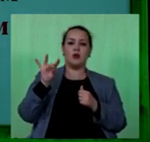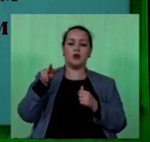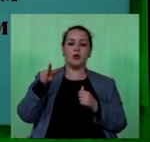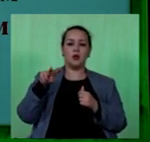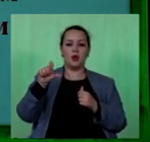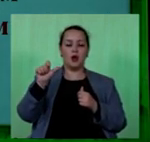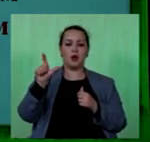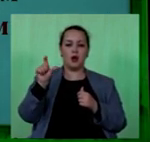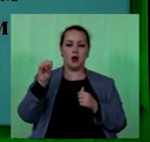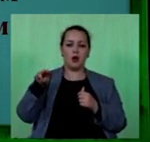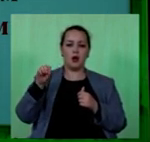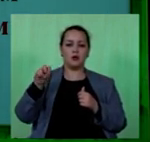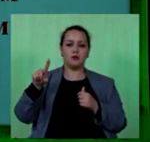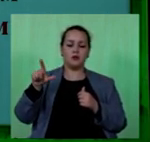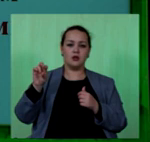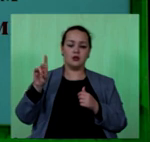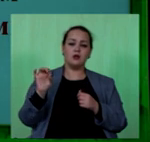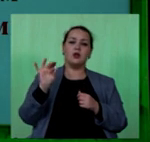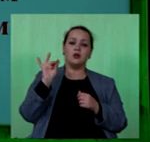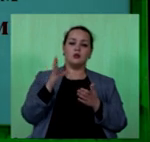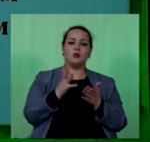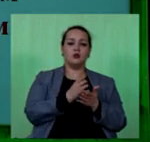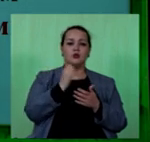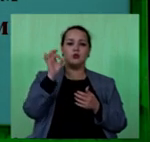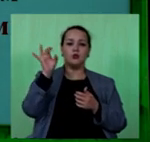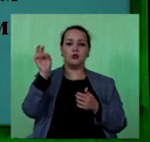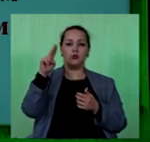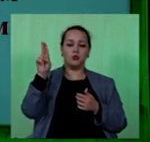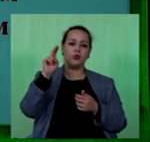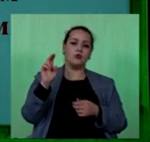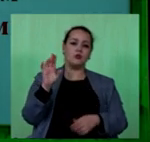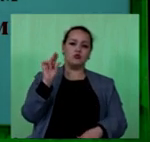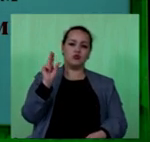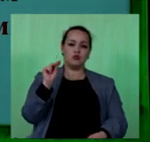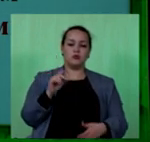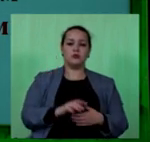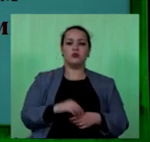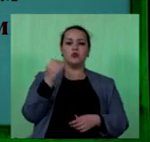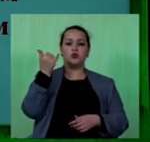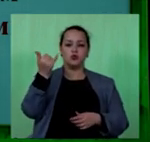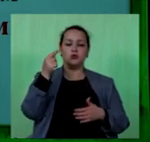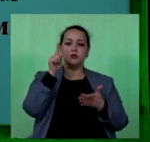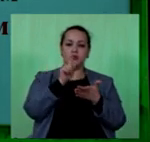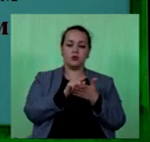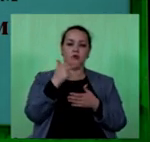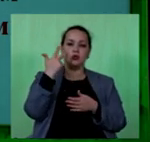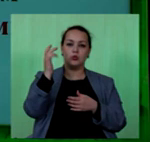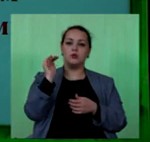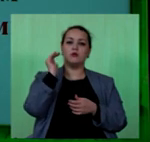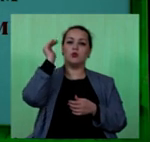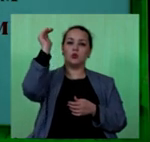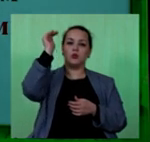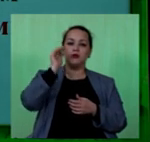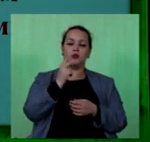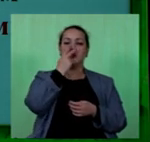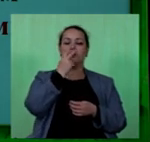определите у них род и число а сейчас задание 3 уровня